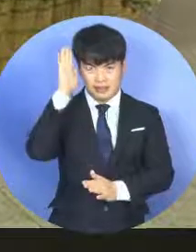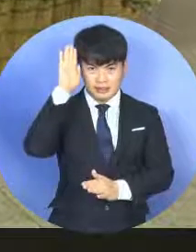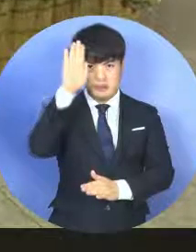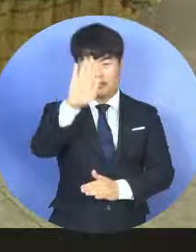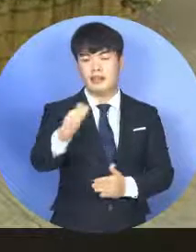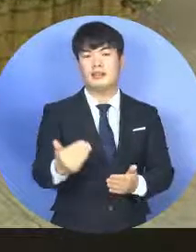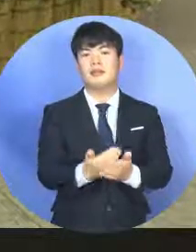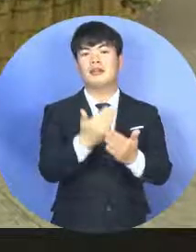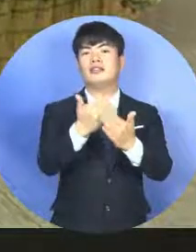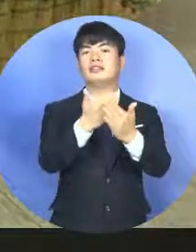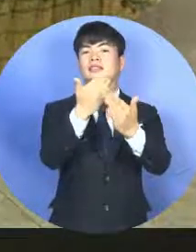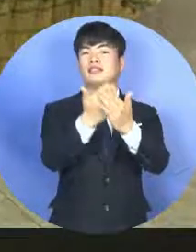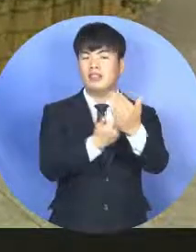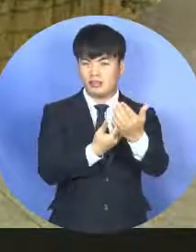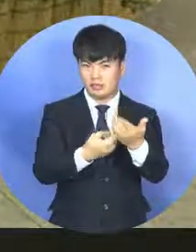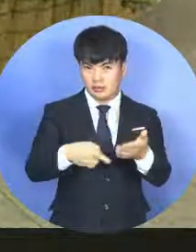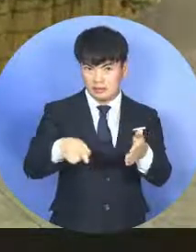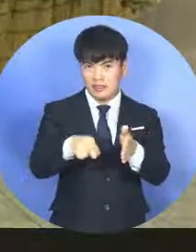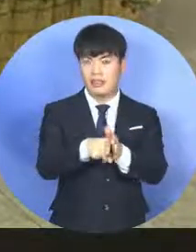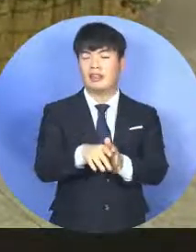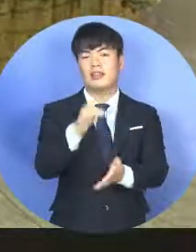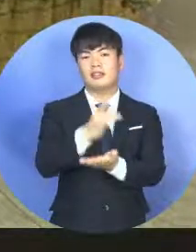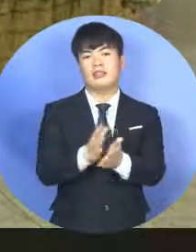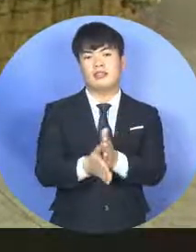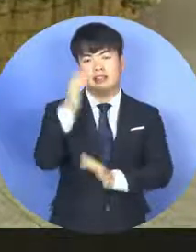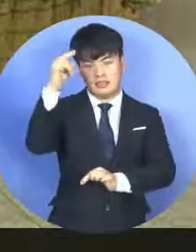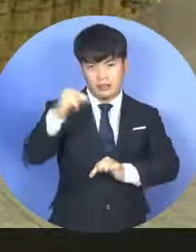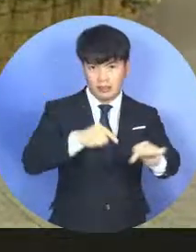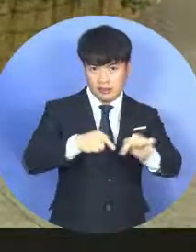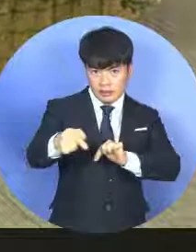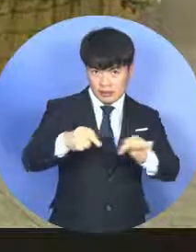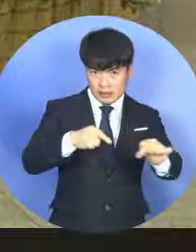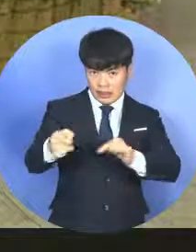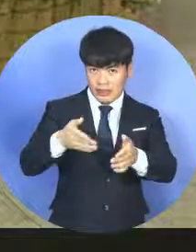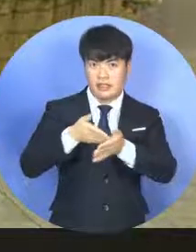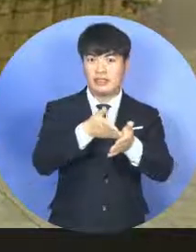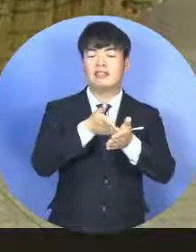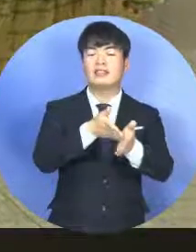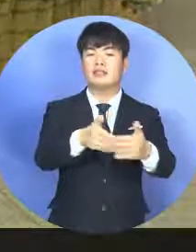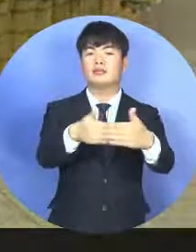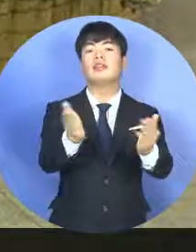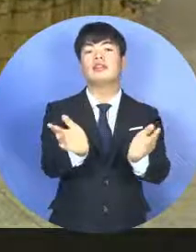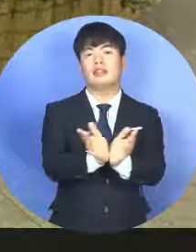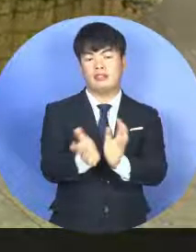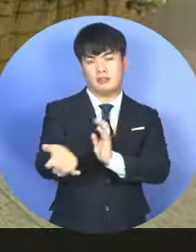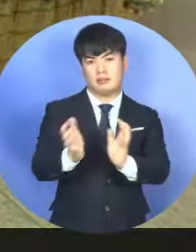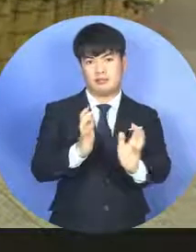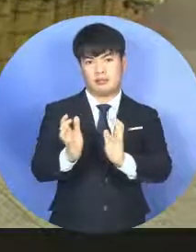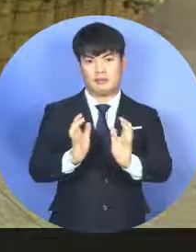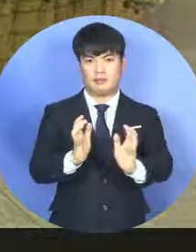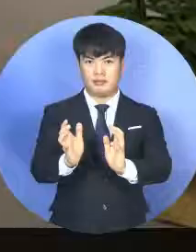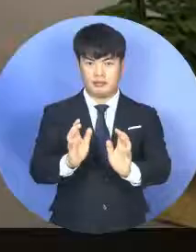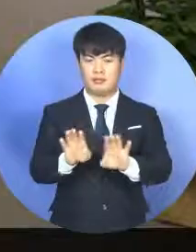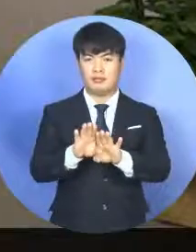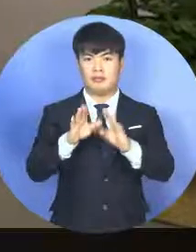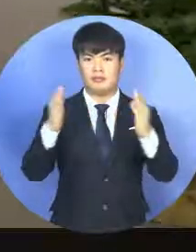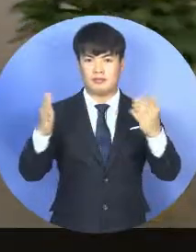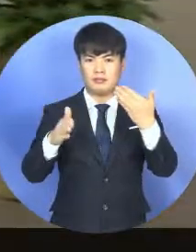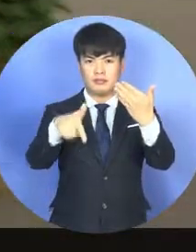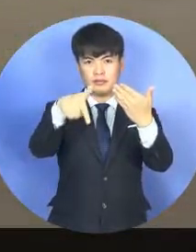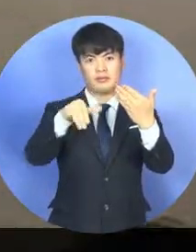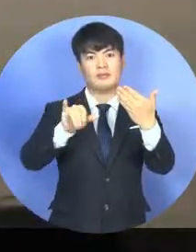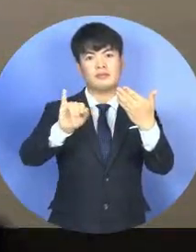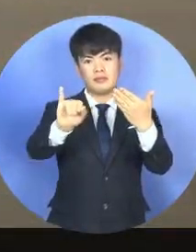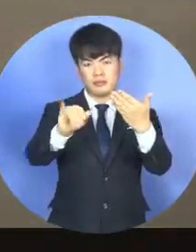천안시의 미래발전 전략을 수립하기 위한 천안시 정책자문단의 전체 회의가 시청 대회의실에서 진행됐습니다.